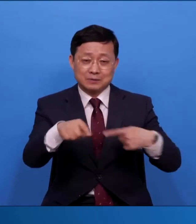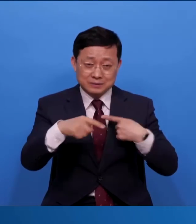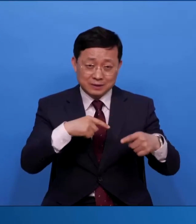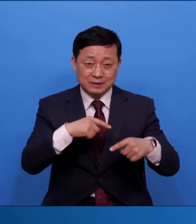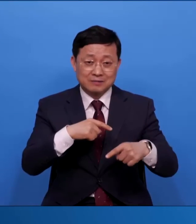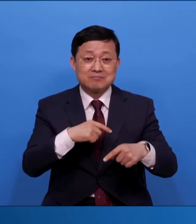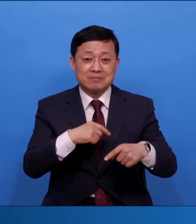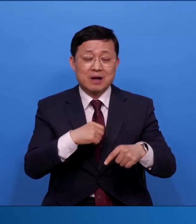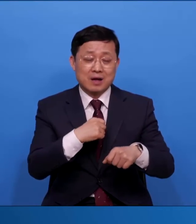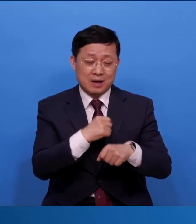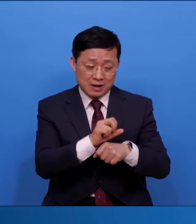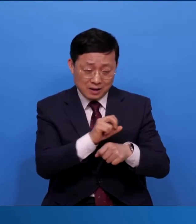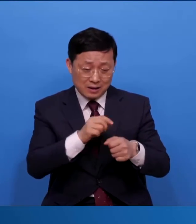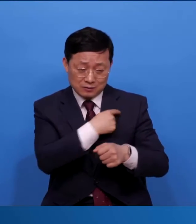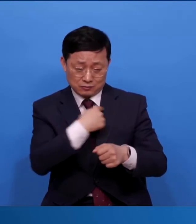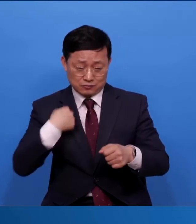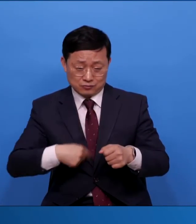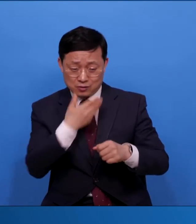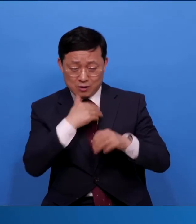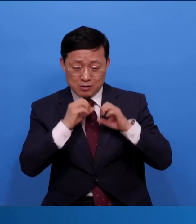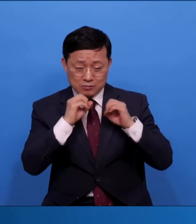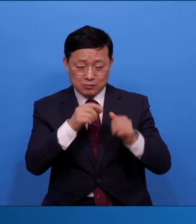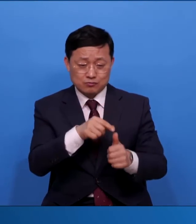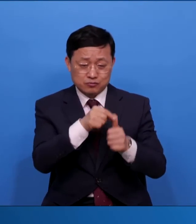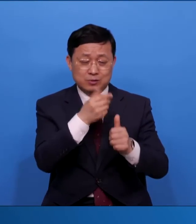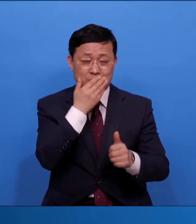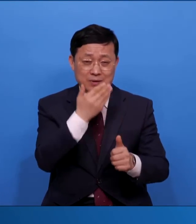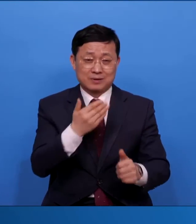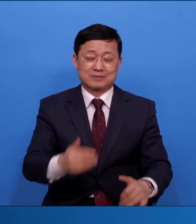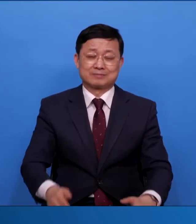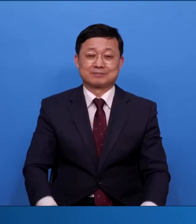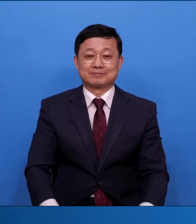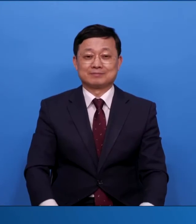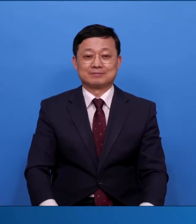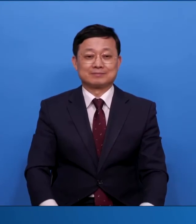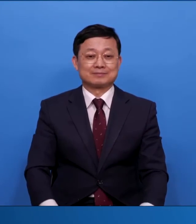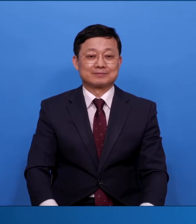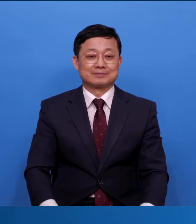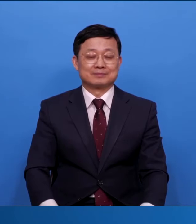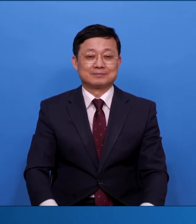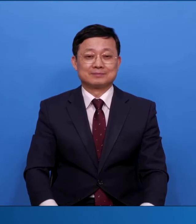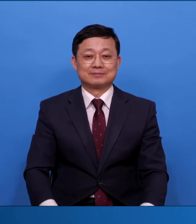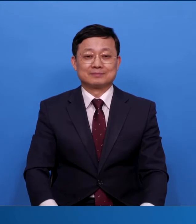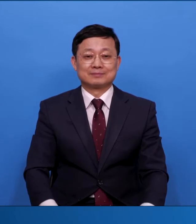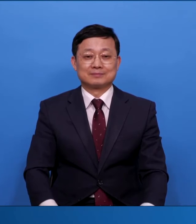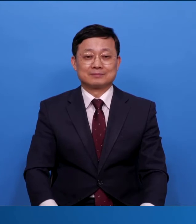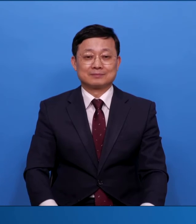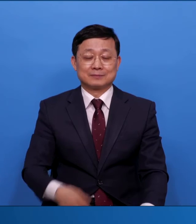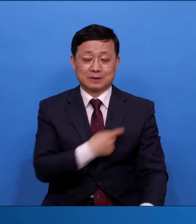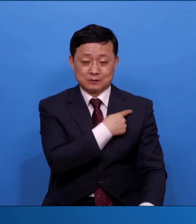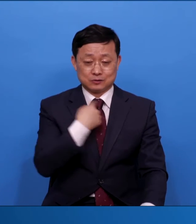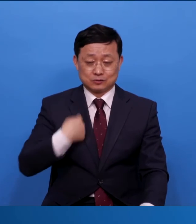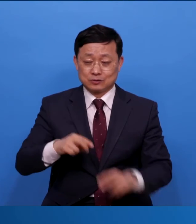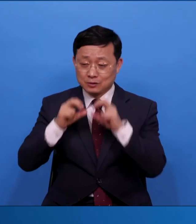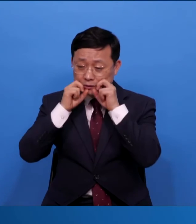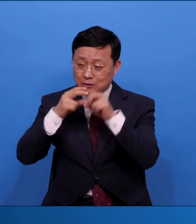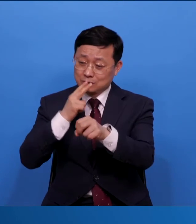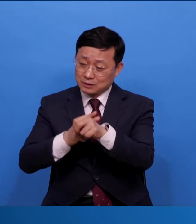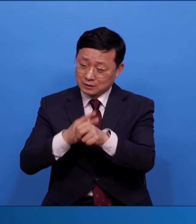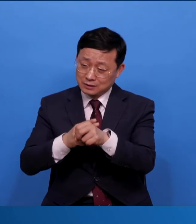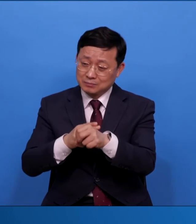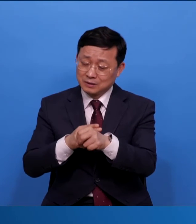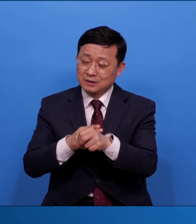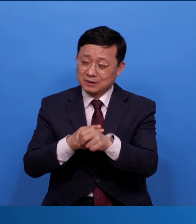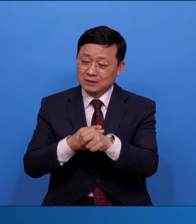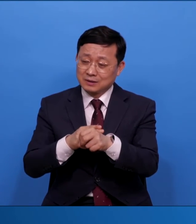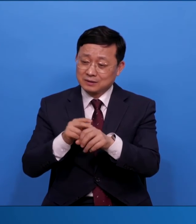要兴起真门徒，不断的兴起神。 그래서 중국 살리는 겁니다. 所以能够救活中国。 그러면 돼요. 这样就可以了。 그래서 지금 우리 중국 선교사님들이 여러분이